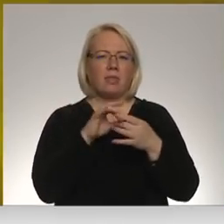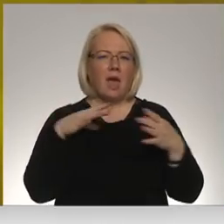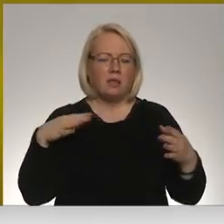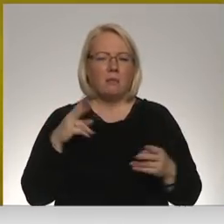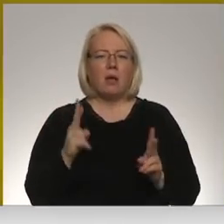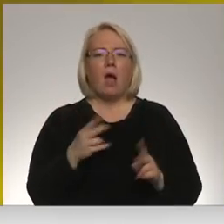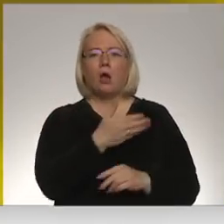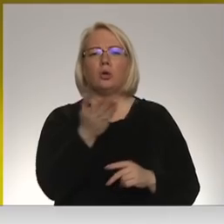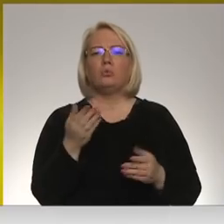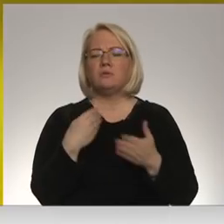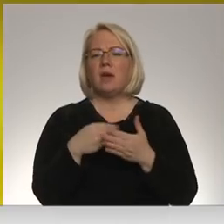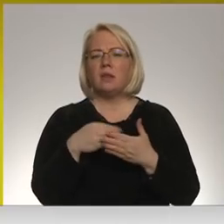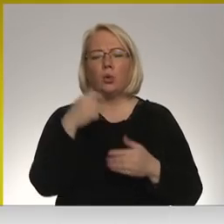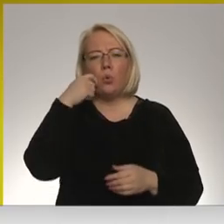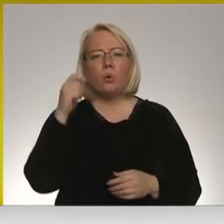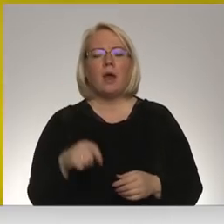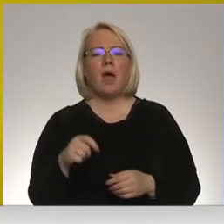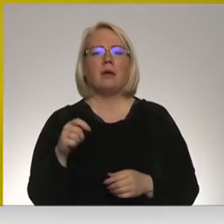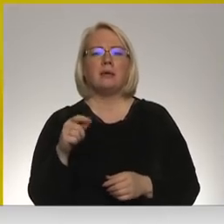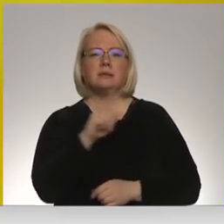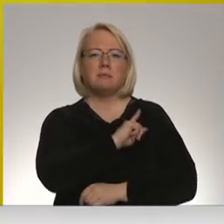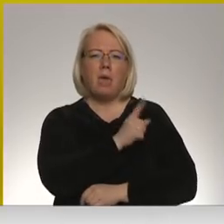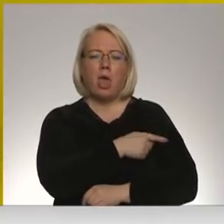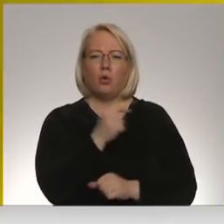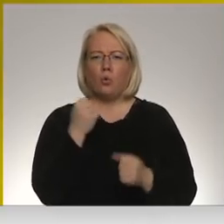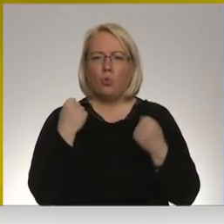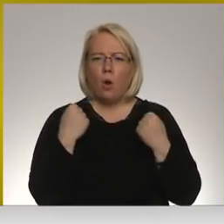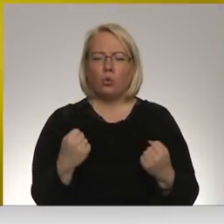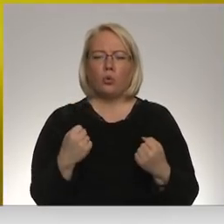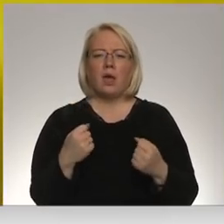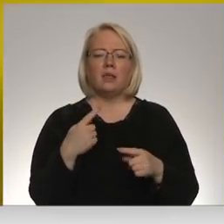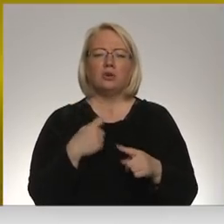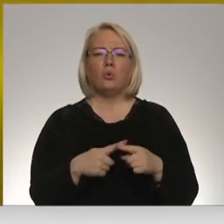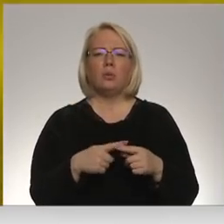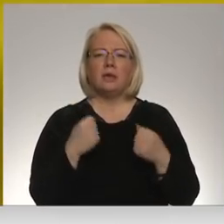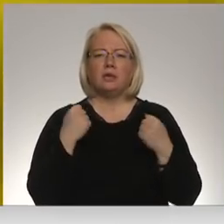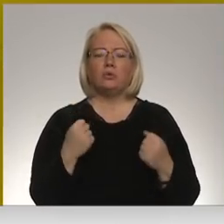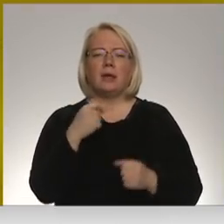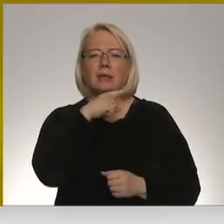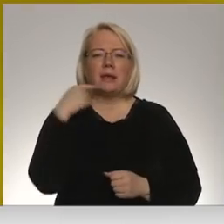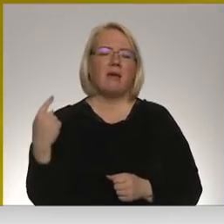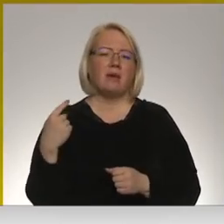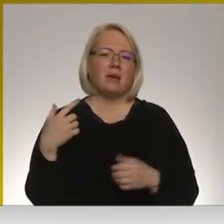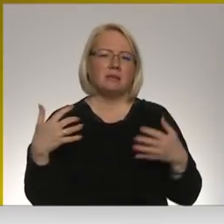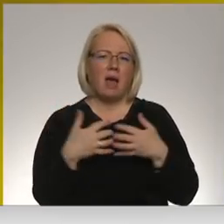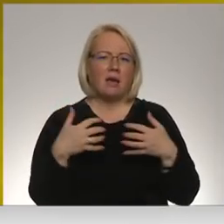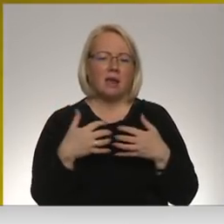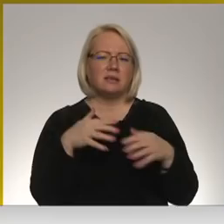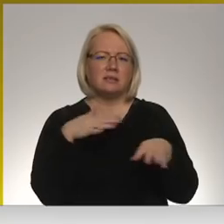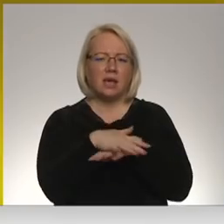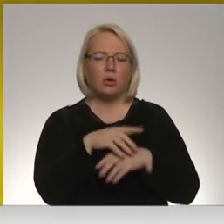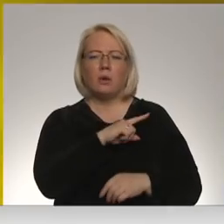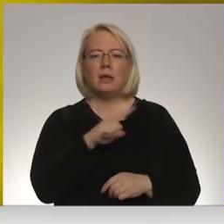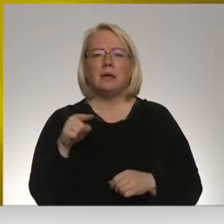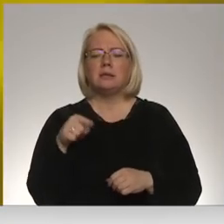vērtējat šo Ukrainas spēju tiešām noturēties un izturēt šo nu, Krievijas agresiju līdz tam mērķim,